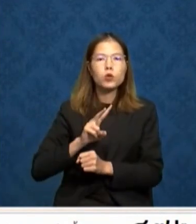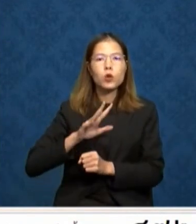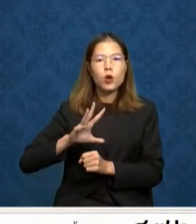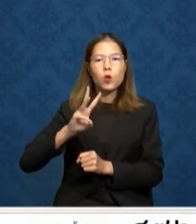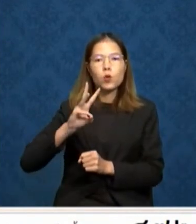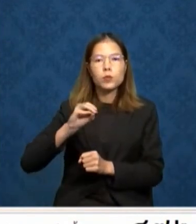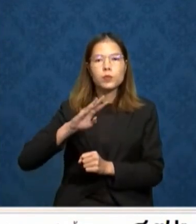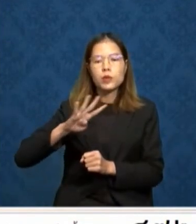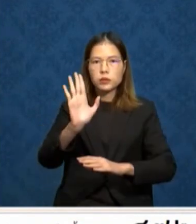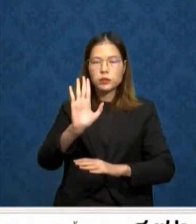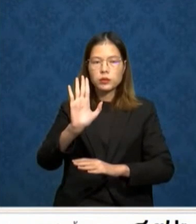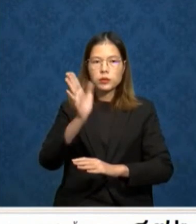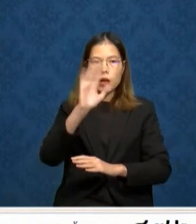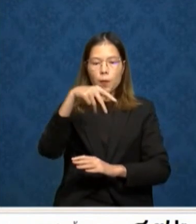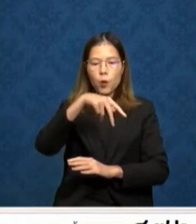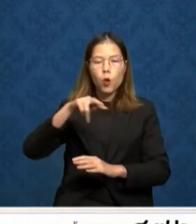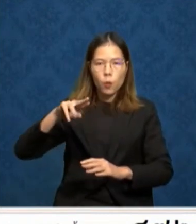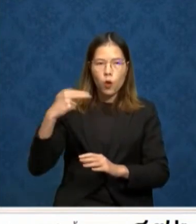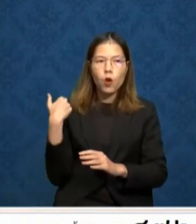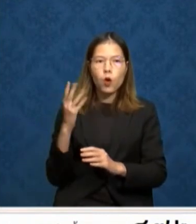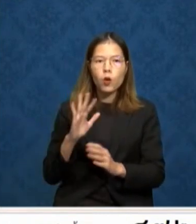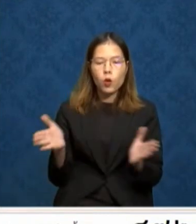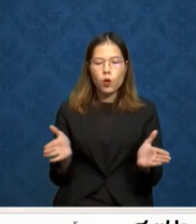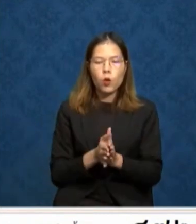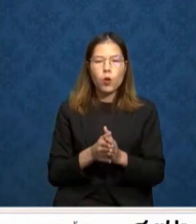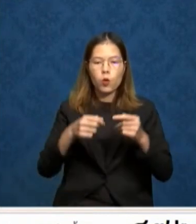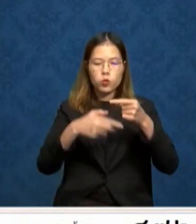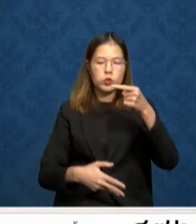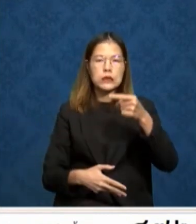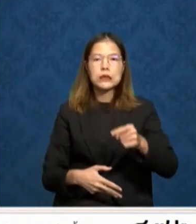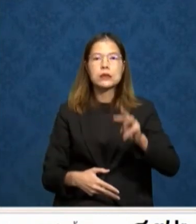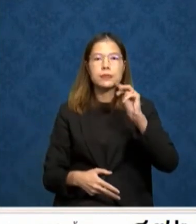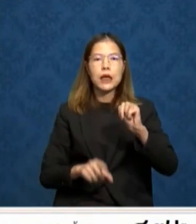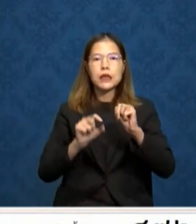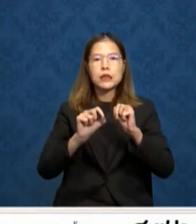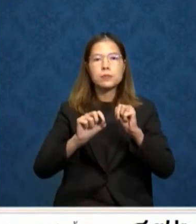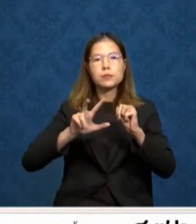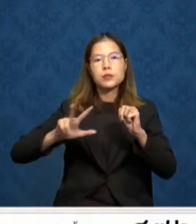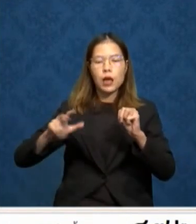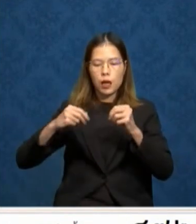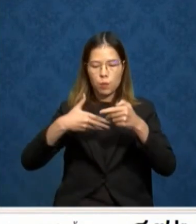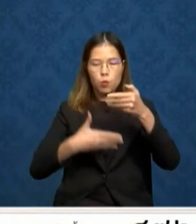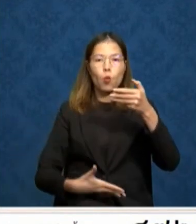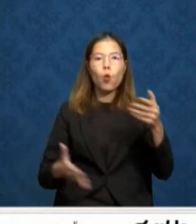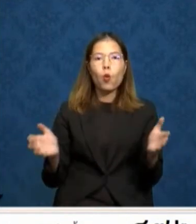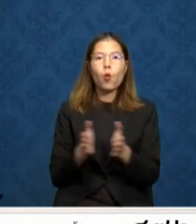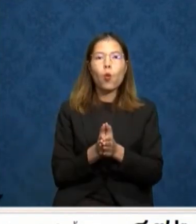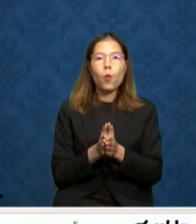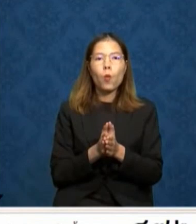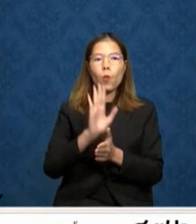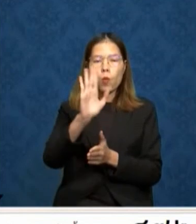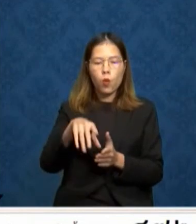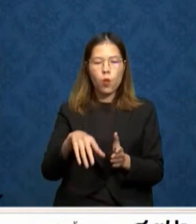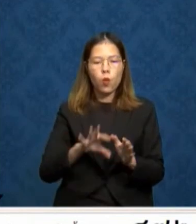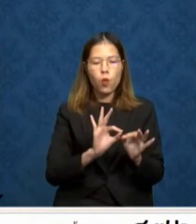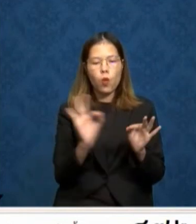2564มาบังคับใช้แล้วพระราชบัญญัติดังกล่าวมีอยู่ทั้งหมดเนี่ย23มาตราเป็นการระบุร